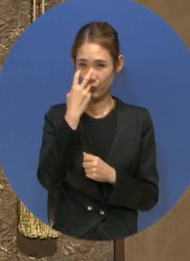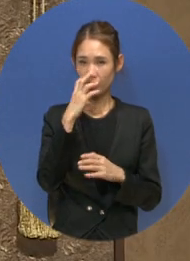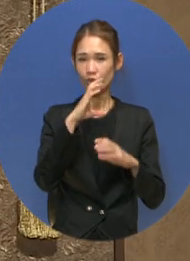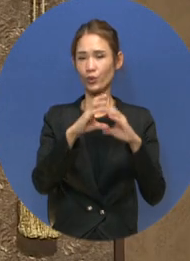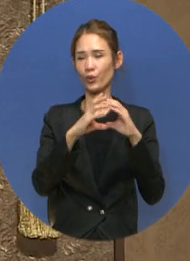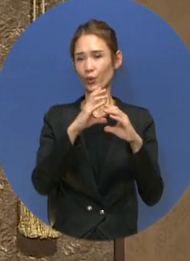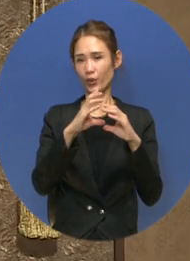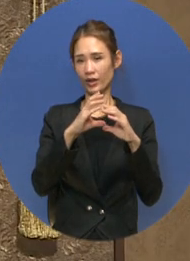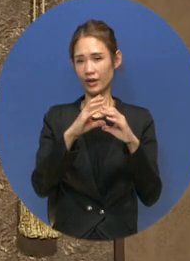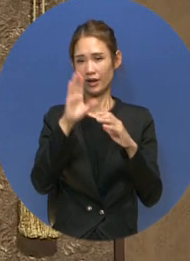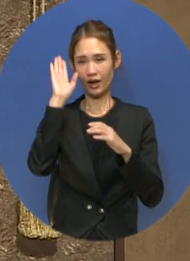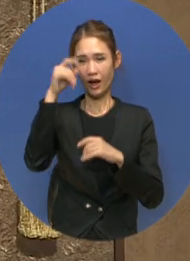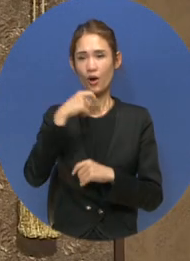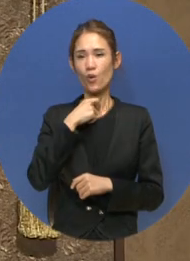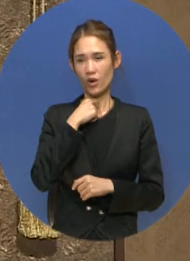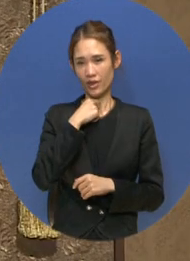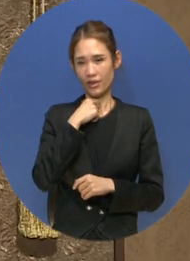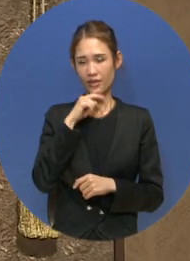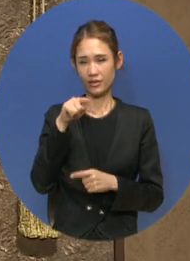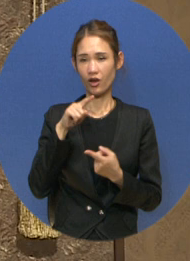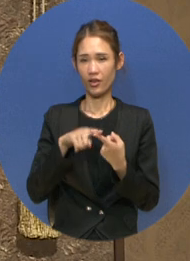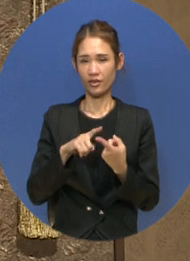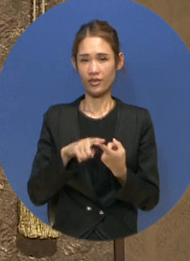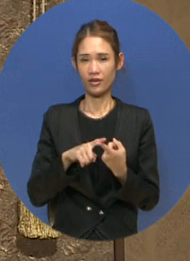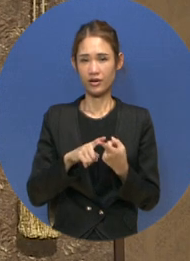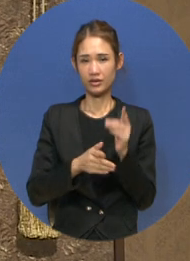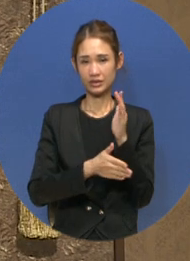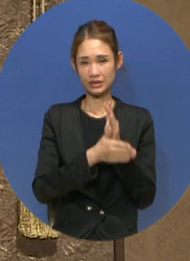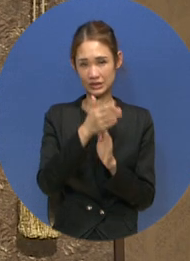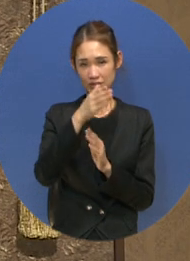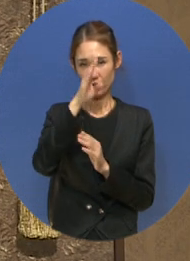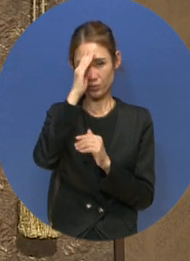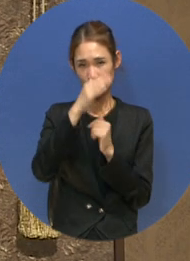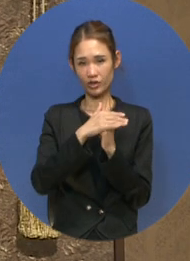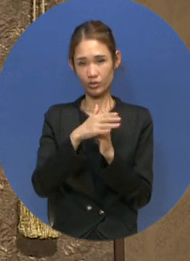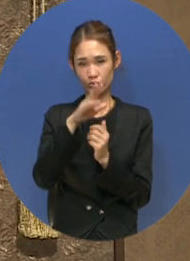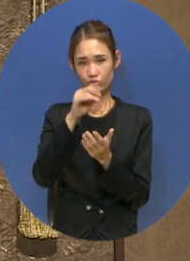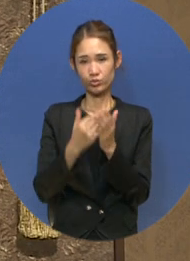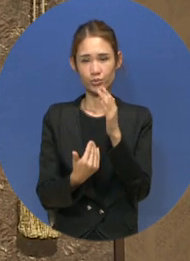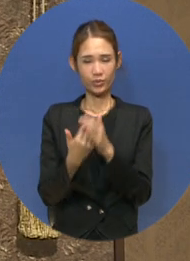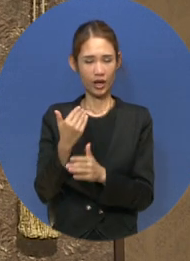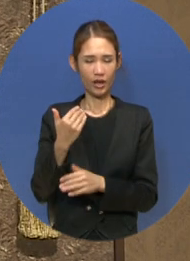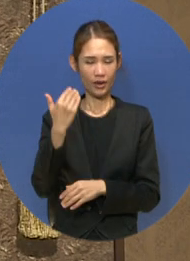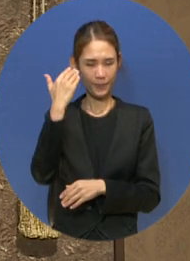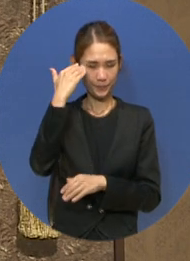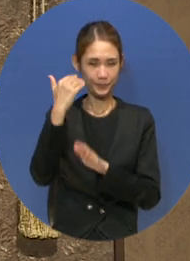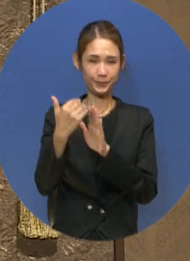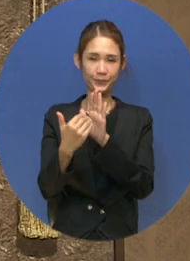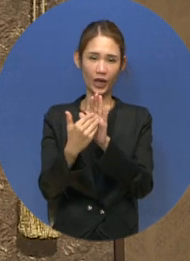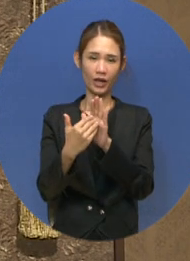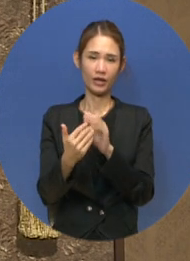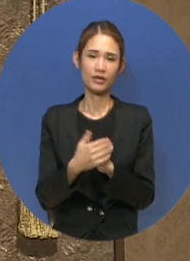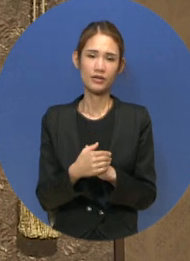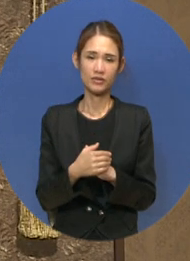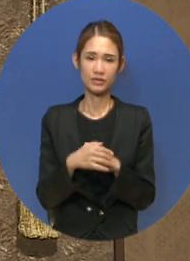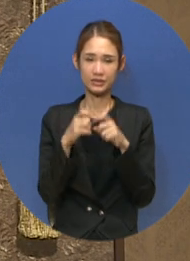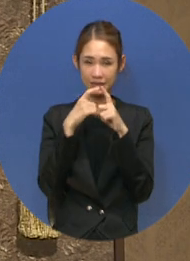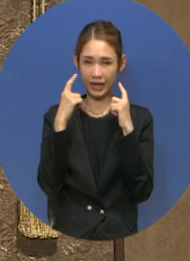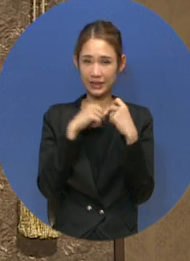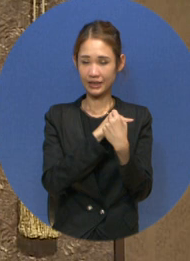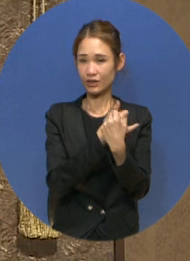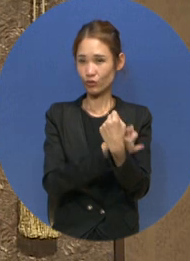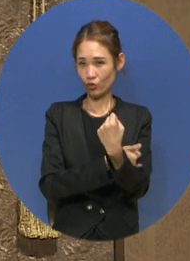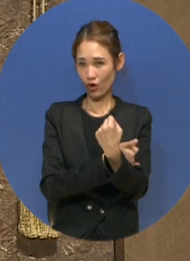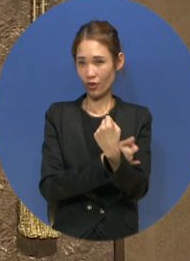케어의 지향점이고요. 네. 또 시설병으로 인해서 문제가 생기는 것을 방지할 수 있고 또 개인의 어떤